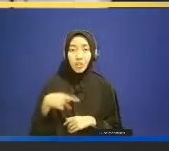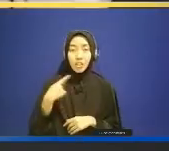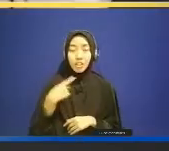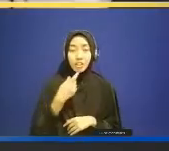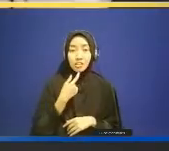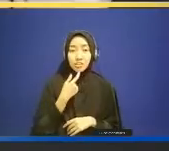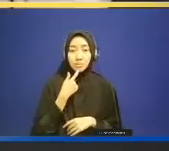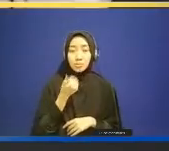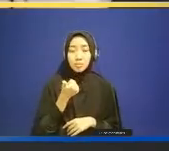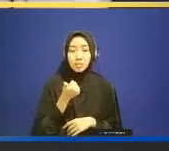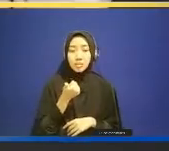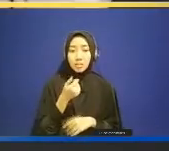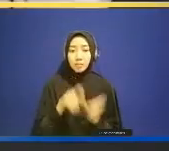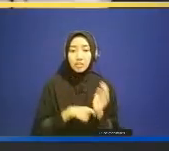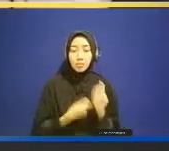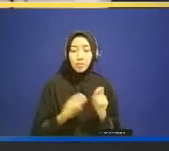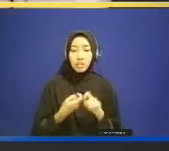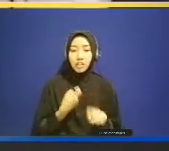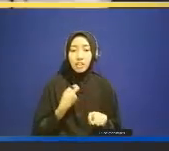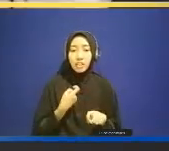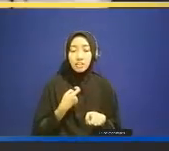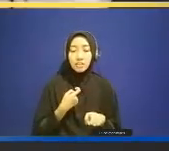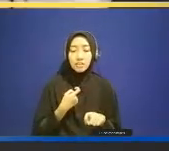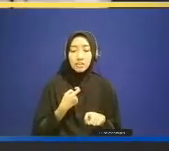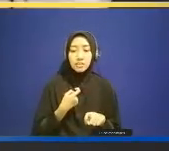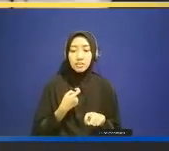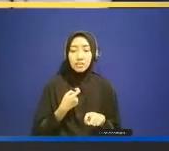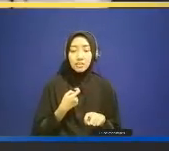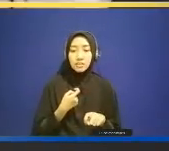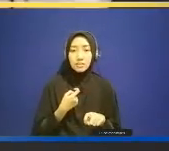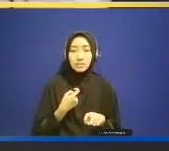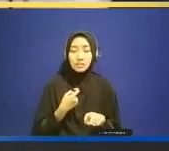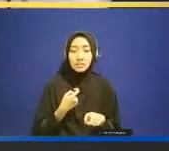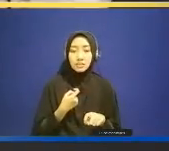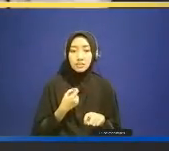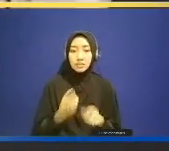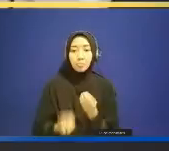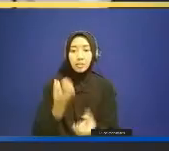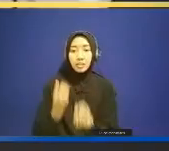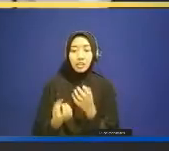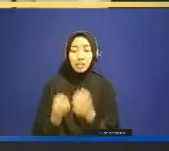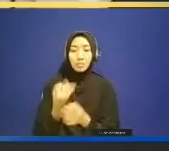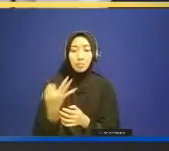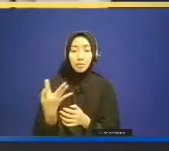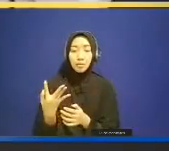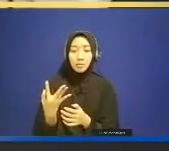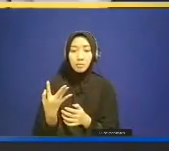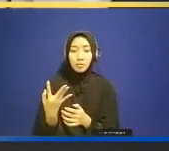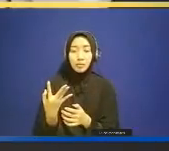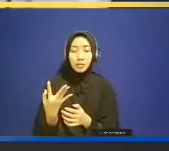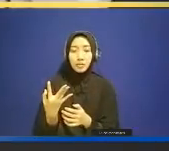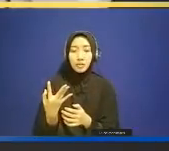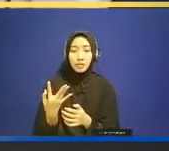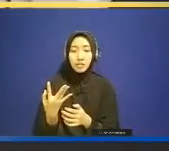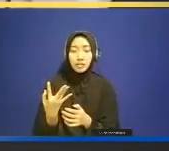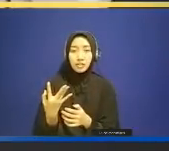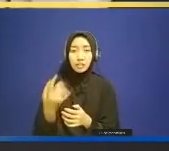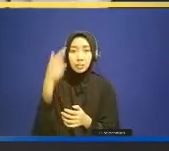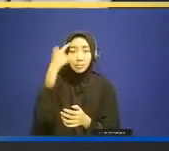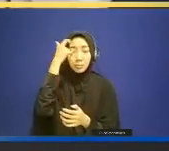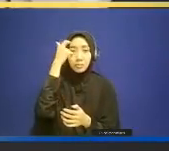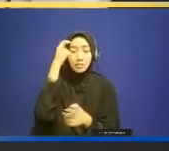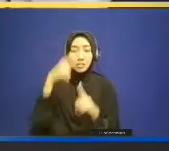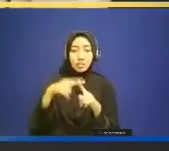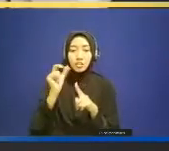hanya bisa nanggepinnya deh dari sisi ini aja F4 nama pertanian dan juga beberapa learning selama